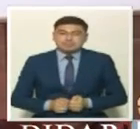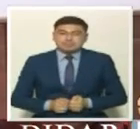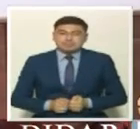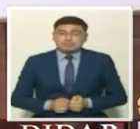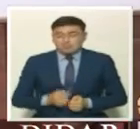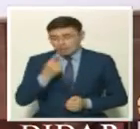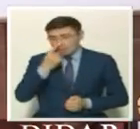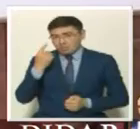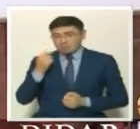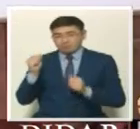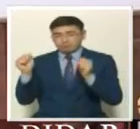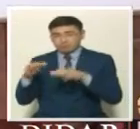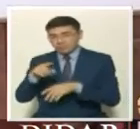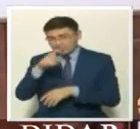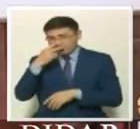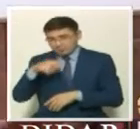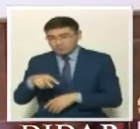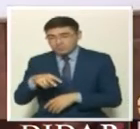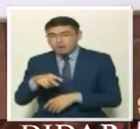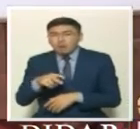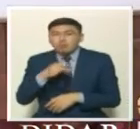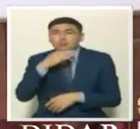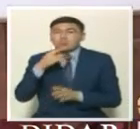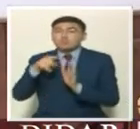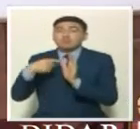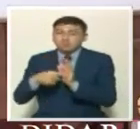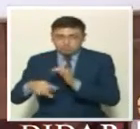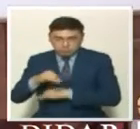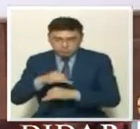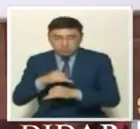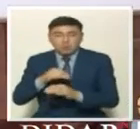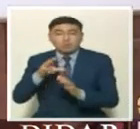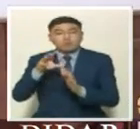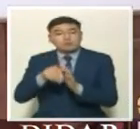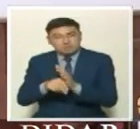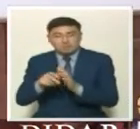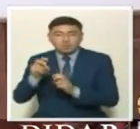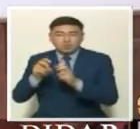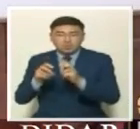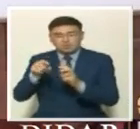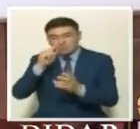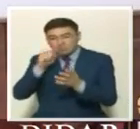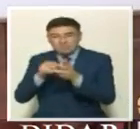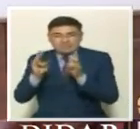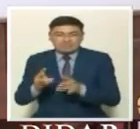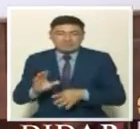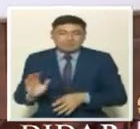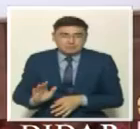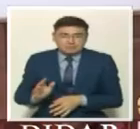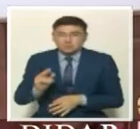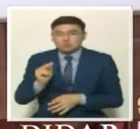На недавней встрече вы сами видели, было рассмотрено много вопросов. Среди них были вопросы промышленной безопасности и чрезвычайных